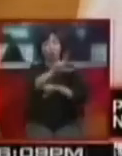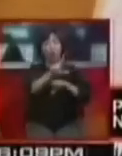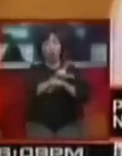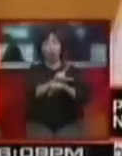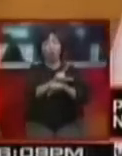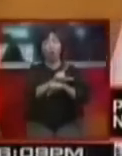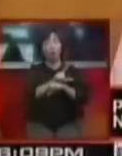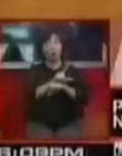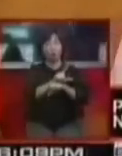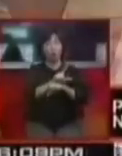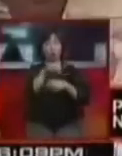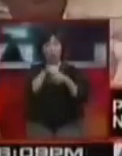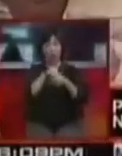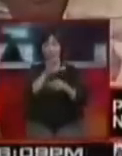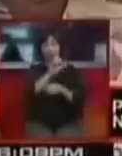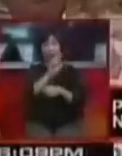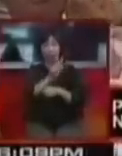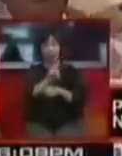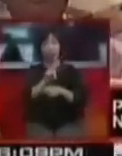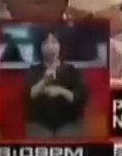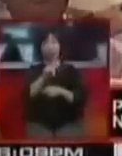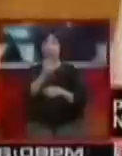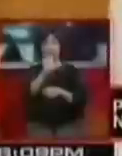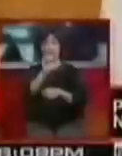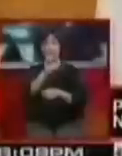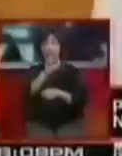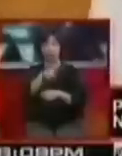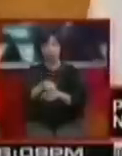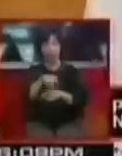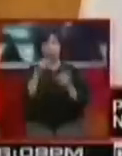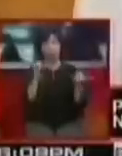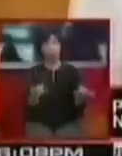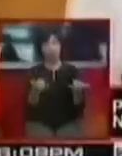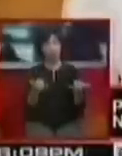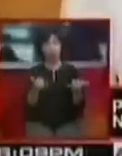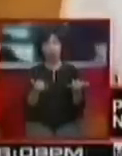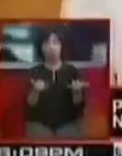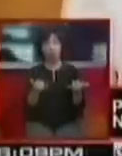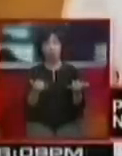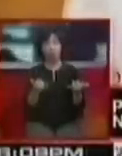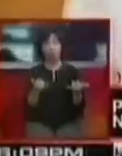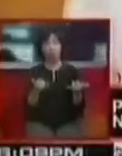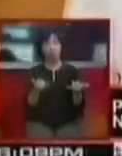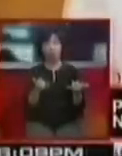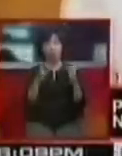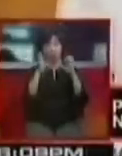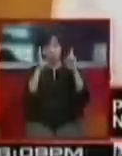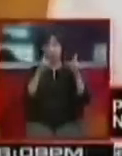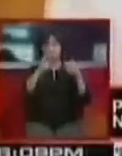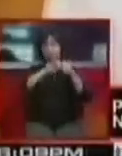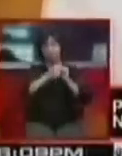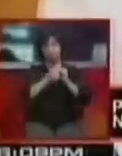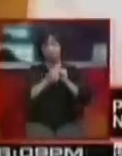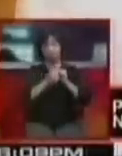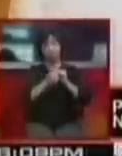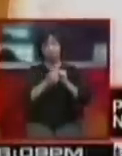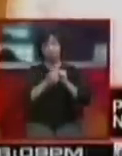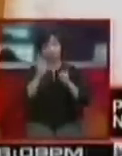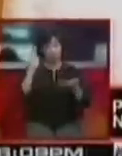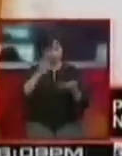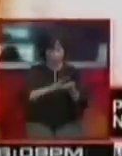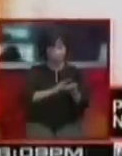lupaing sakop ng CARP. Sana nga po, ngayon paubos na ang backlog sa edukasyon, sikapin natin huwag